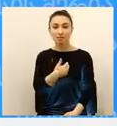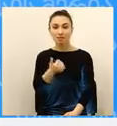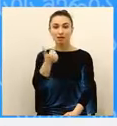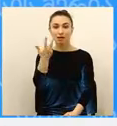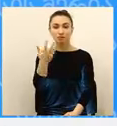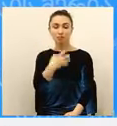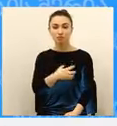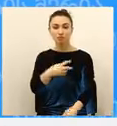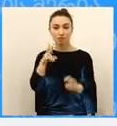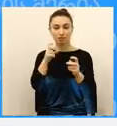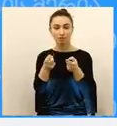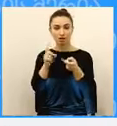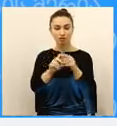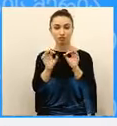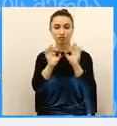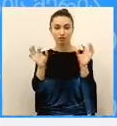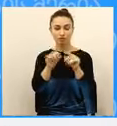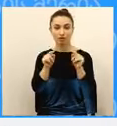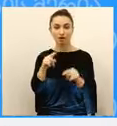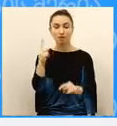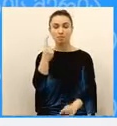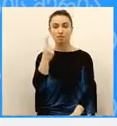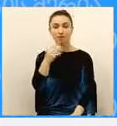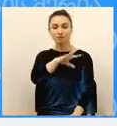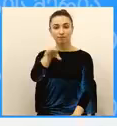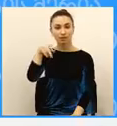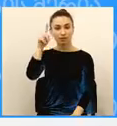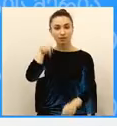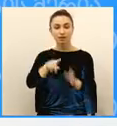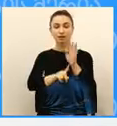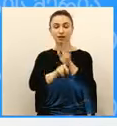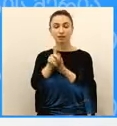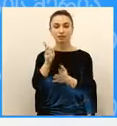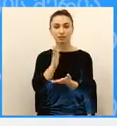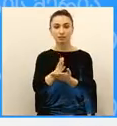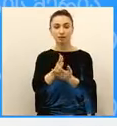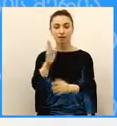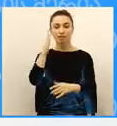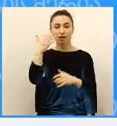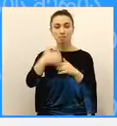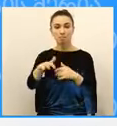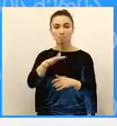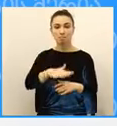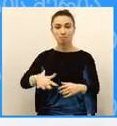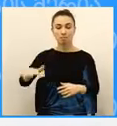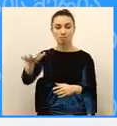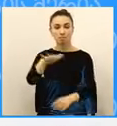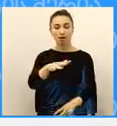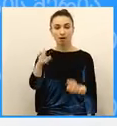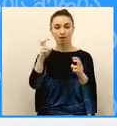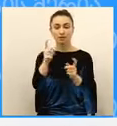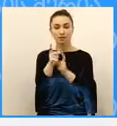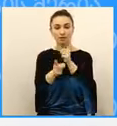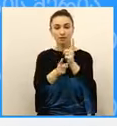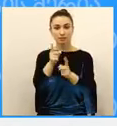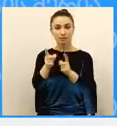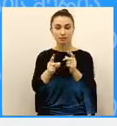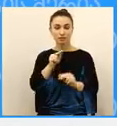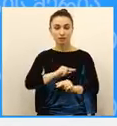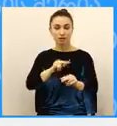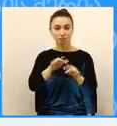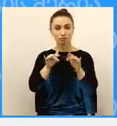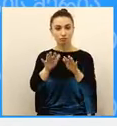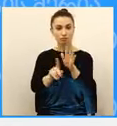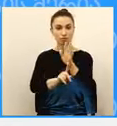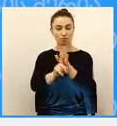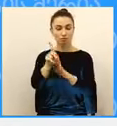რამდენიმე მნიშვნელოვან თემას შევეხო. Პირველი, თქვენი ცით რომ დაწყებულია ვაკის პარკის სრულმასშტაბიანი სარეაბილიტაციო